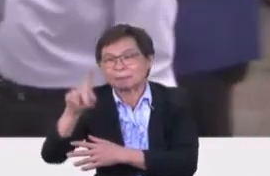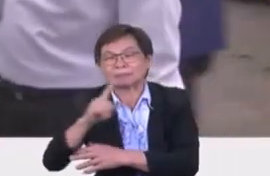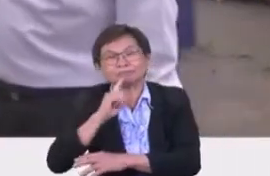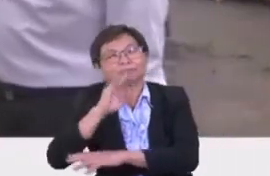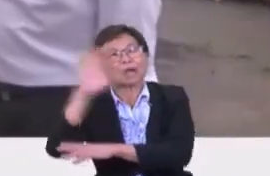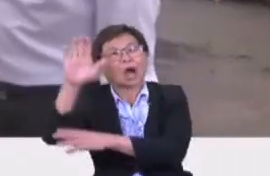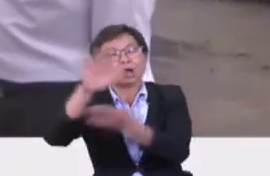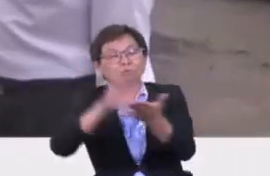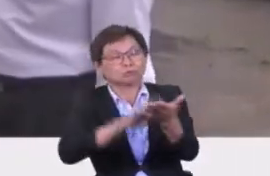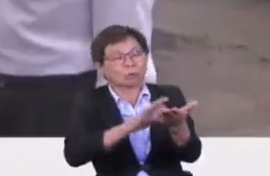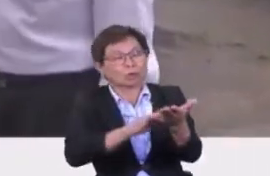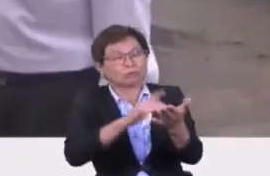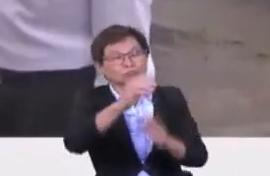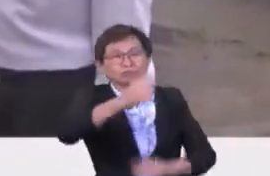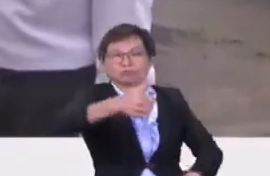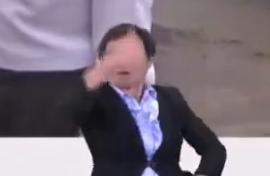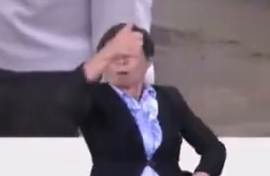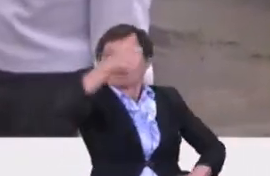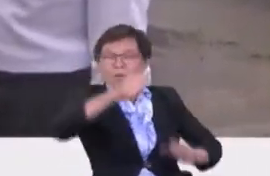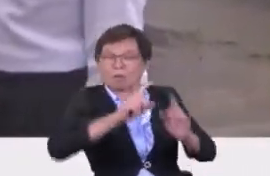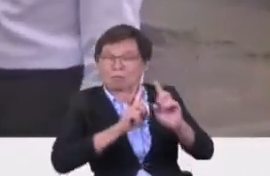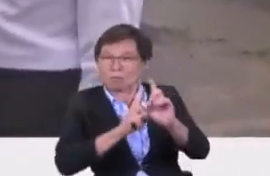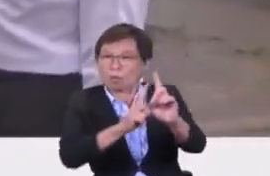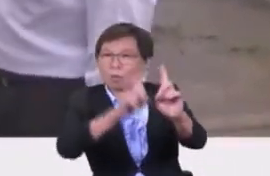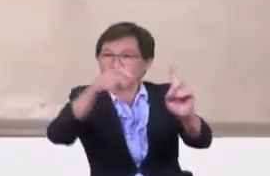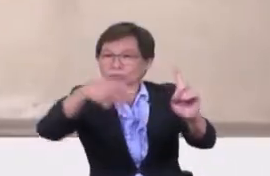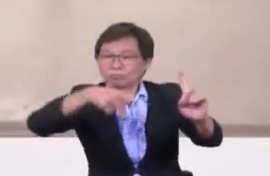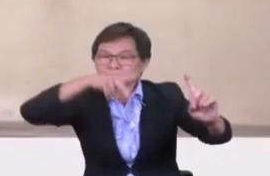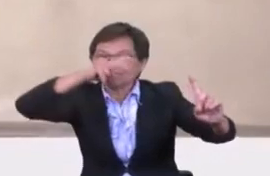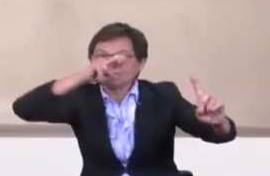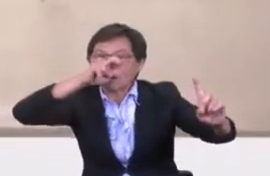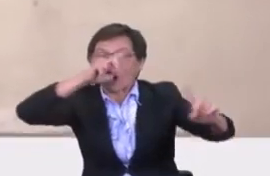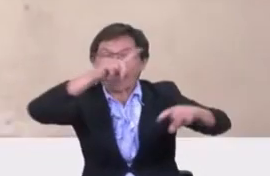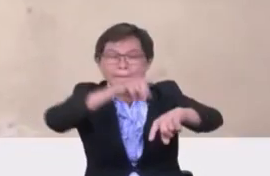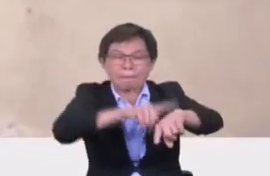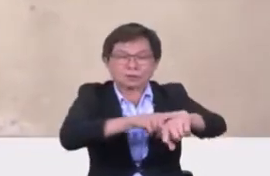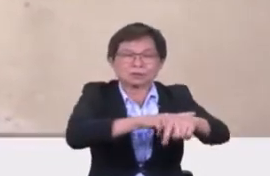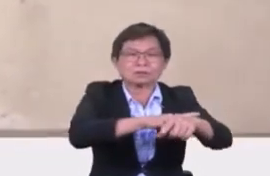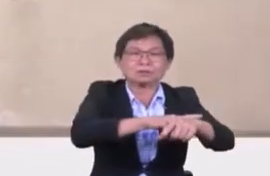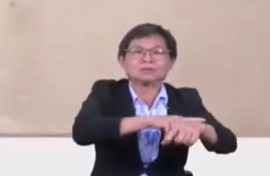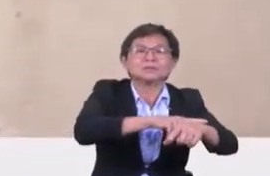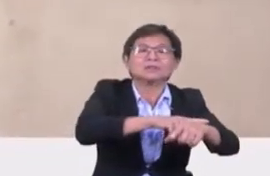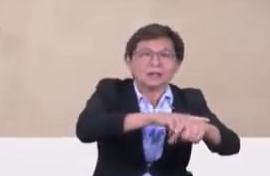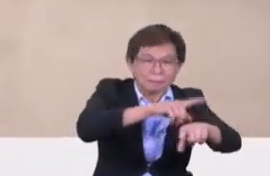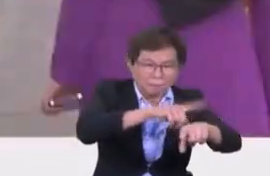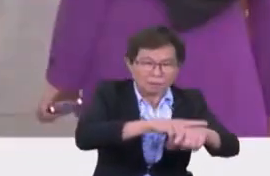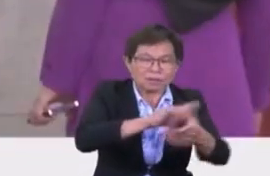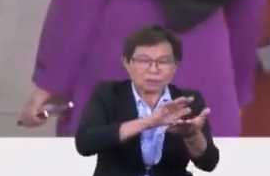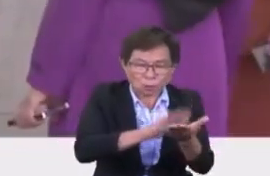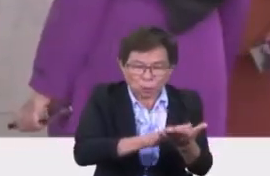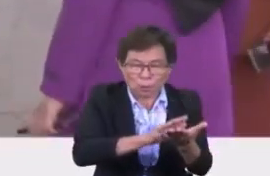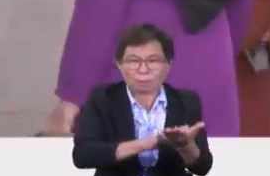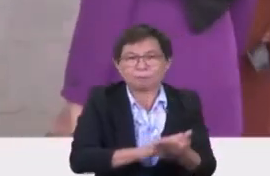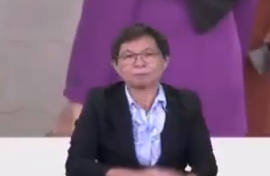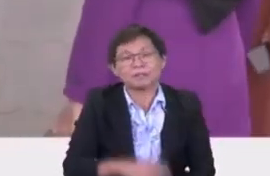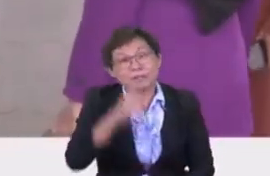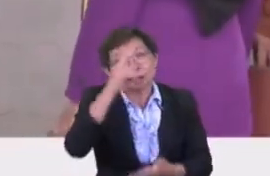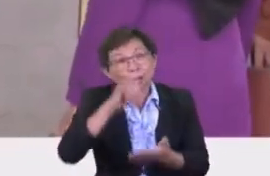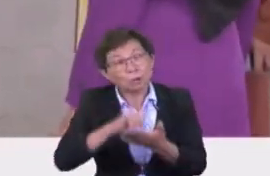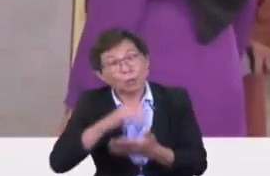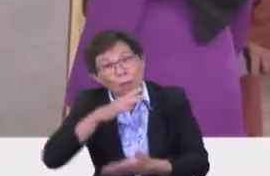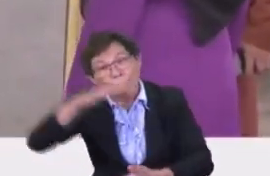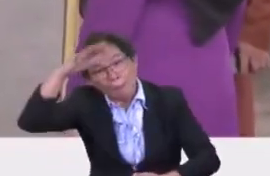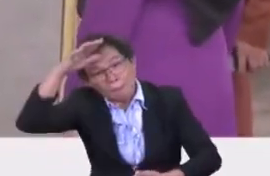pihak sekolah sentiasa mengutamakan pematuhan shop yang ketat semasa sesi pembelajaran Hai dijalankan sehubungan itu